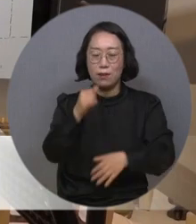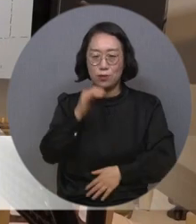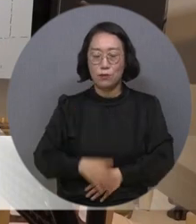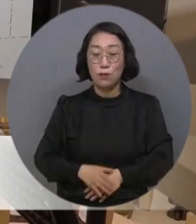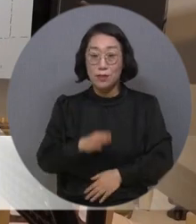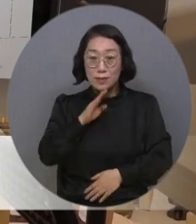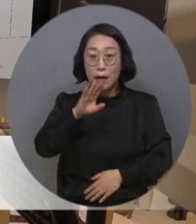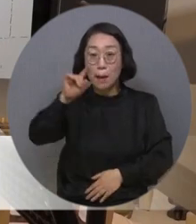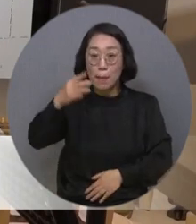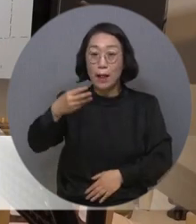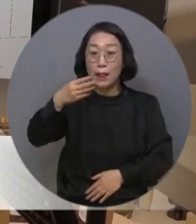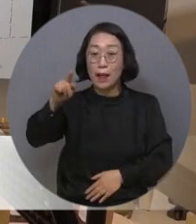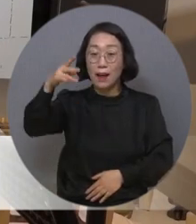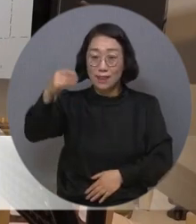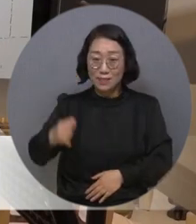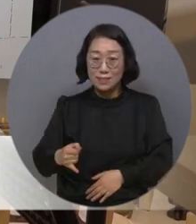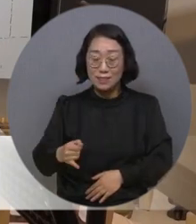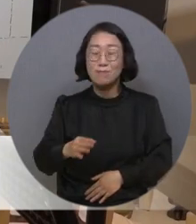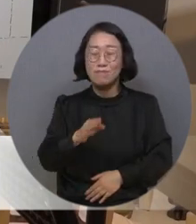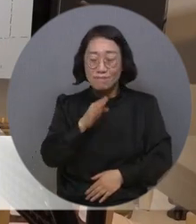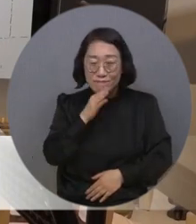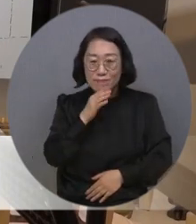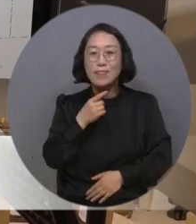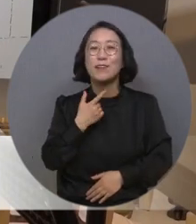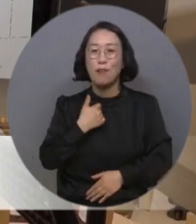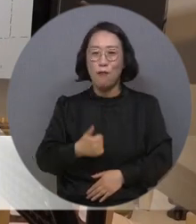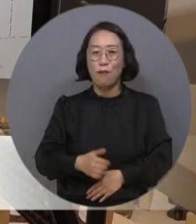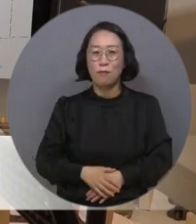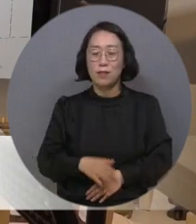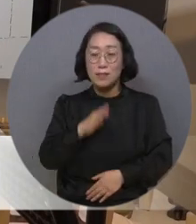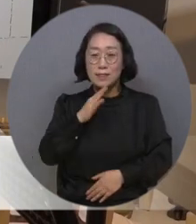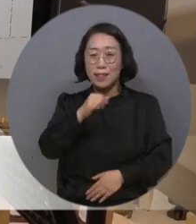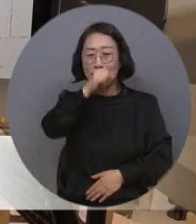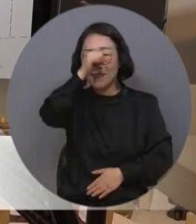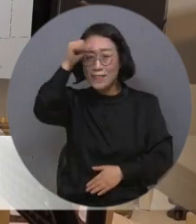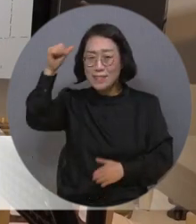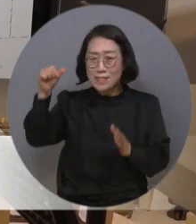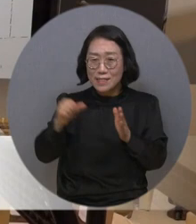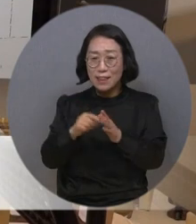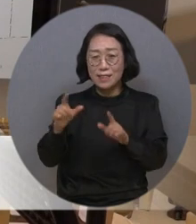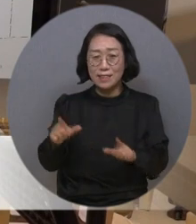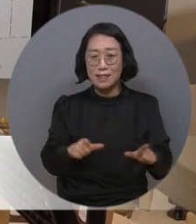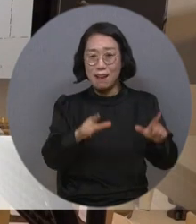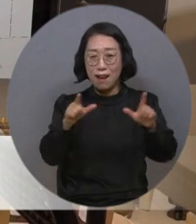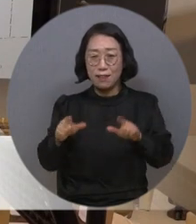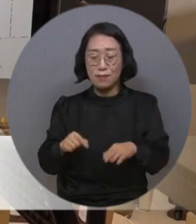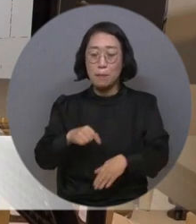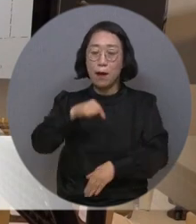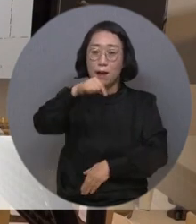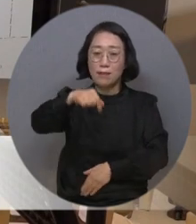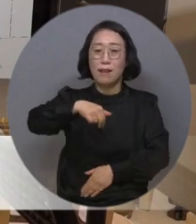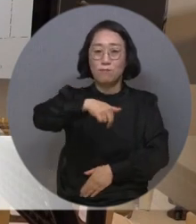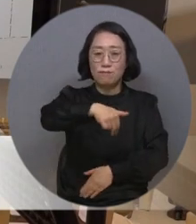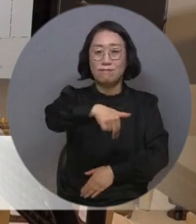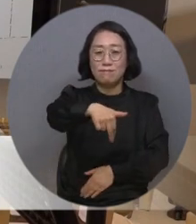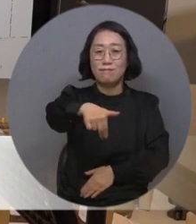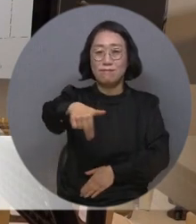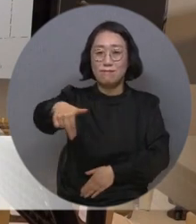발라드 하면서 살았어. 근데 결국은 인생은 그냥 한번 산책하러 나온 것